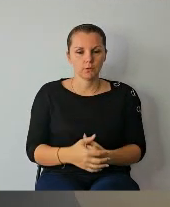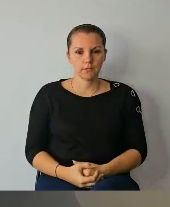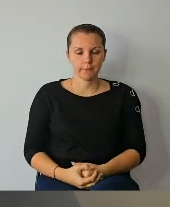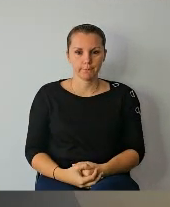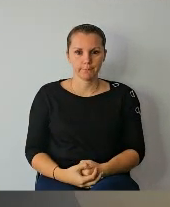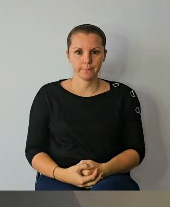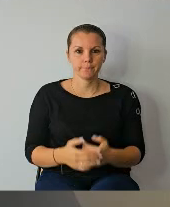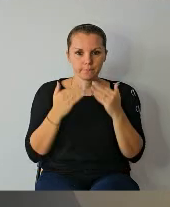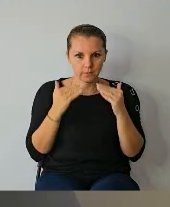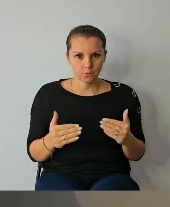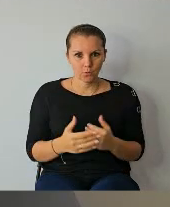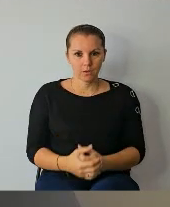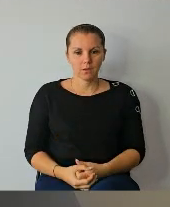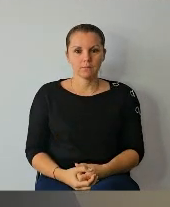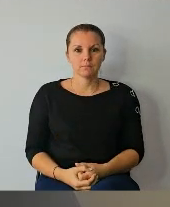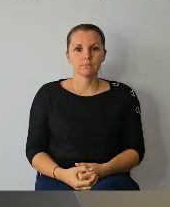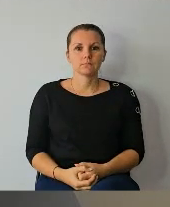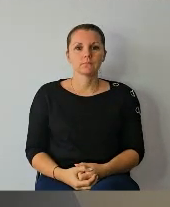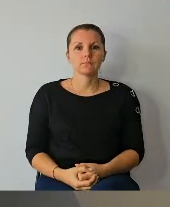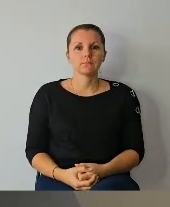zł. Dziękuję.